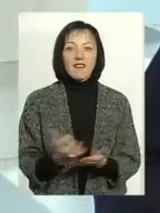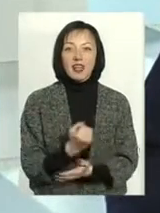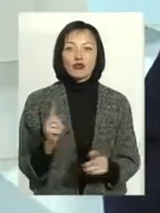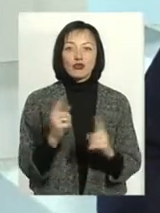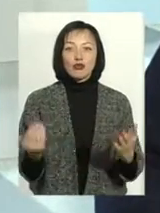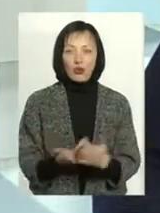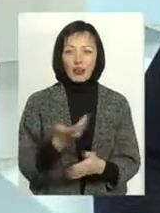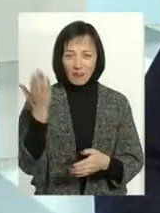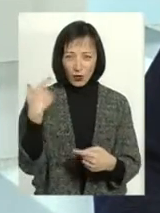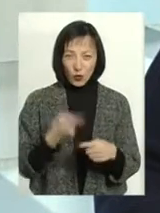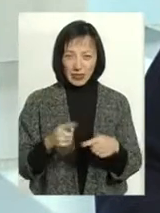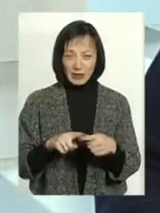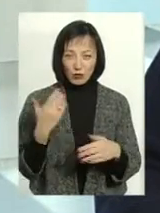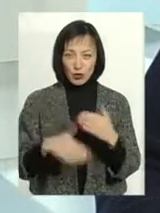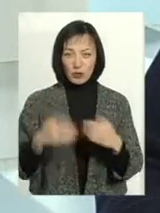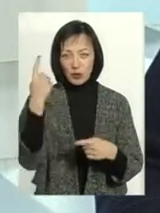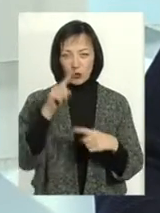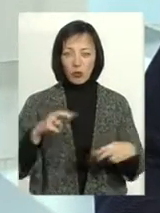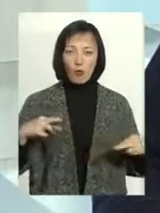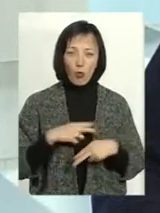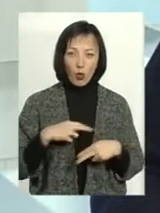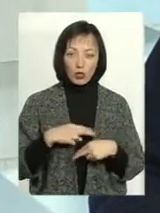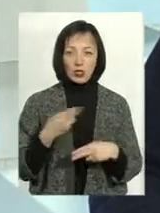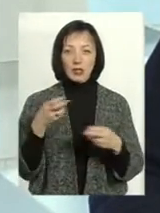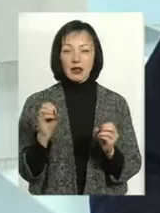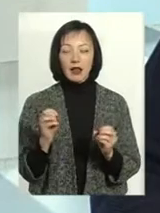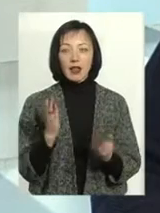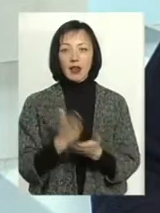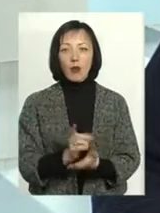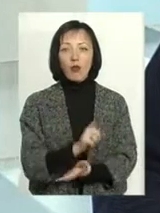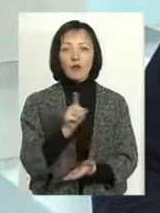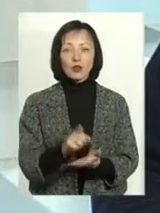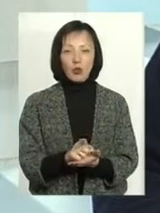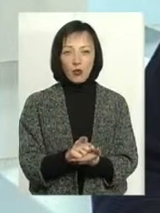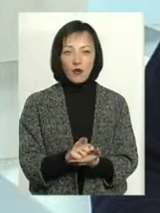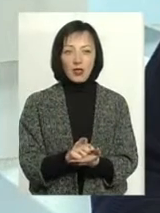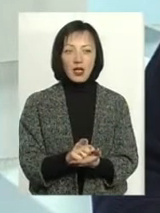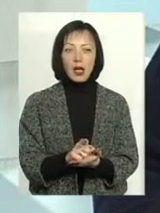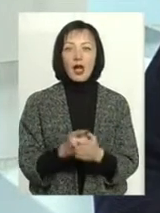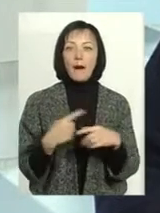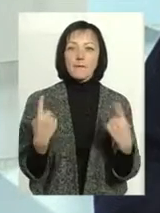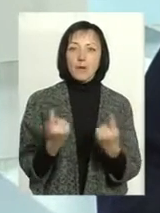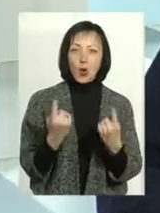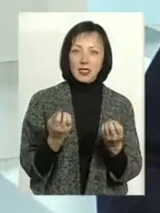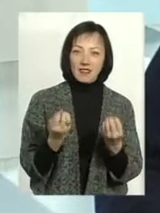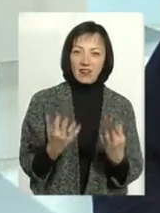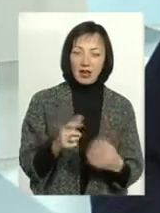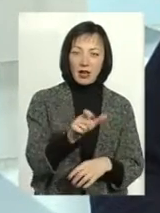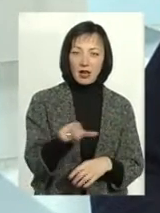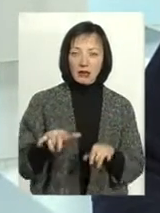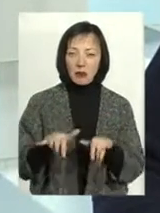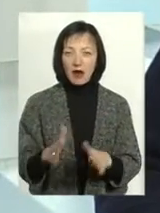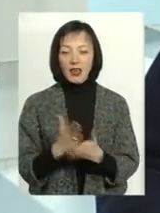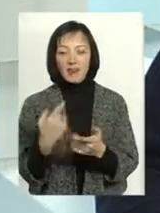Такий велосипед вже давно є. В тій самій Угорщині, де є обов'язковість і по цивільних справах, є в